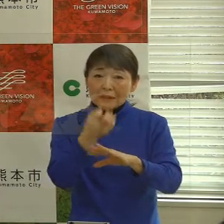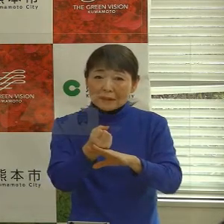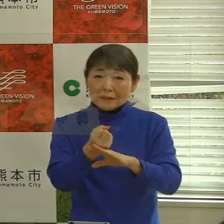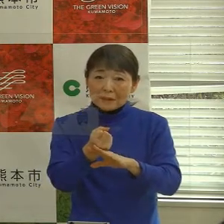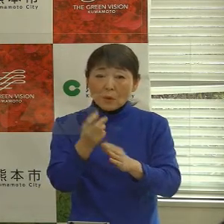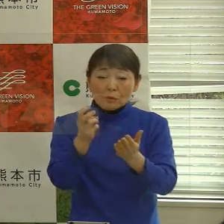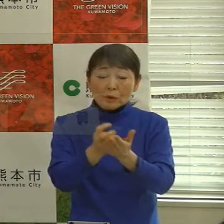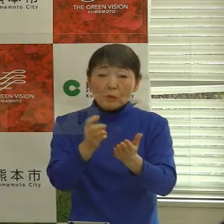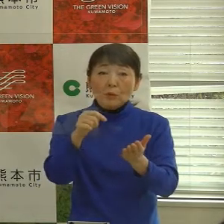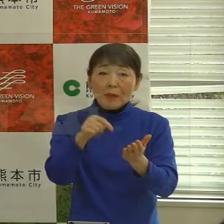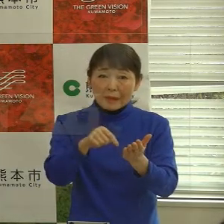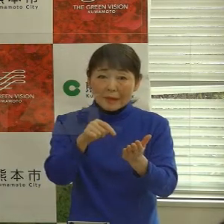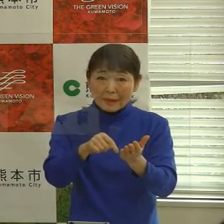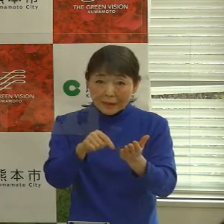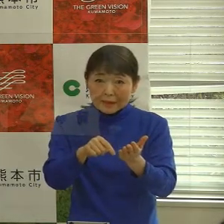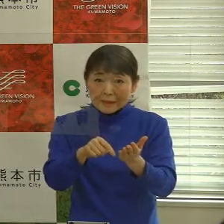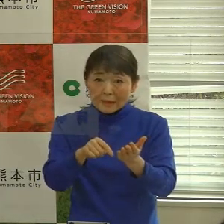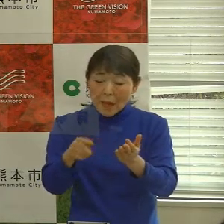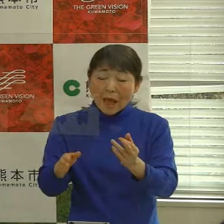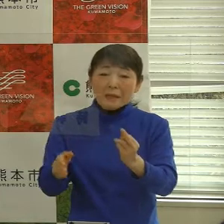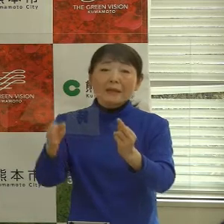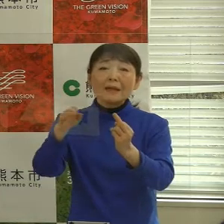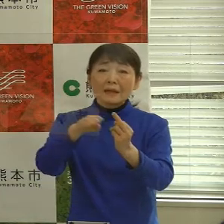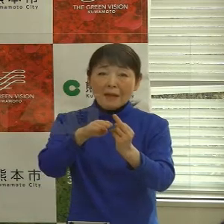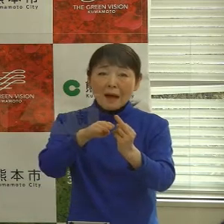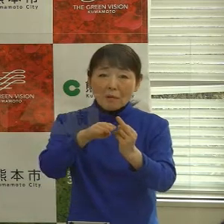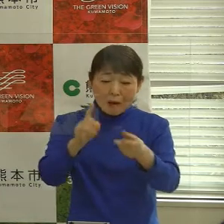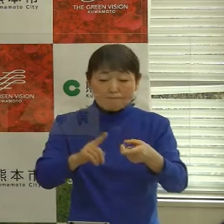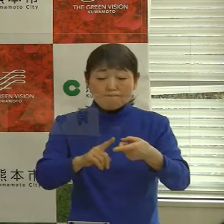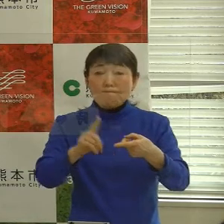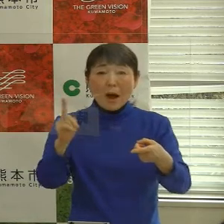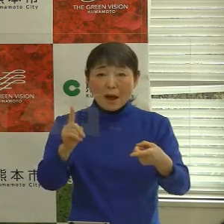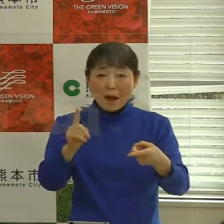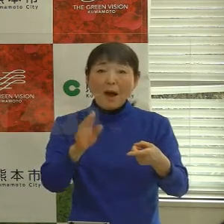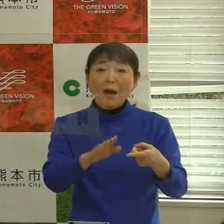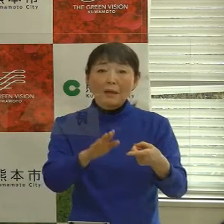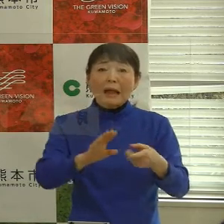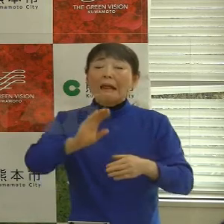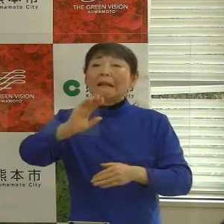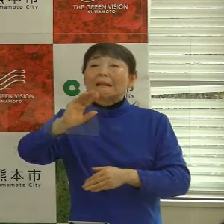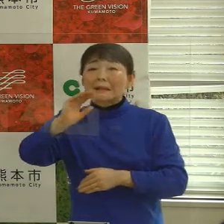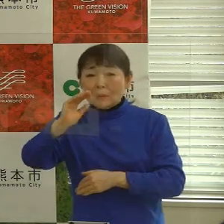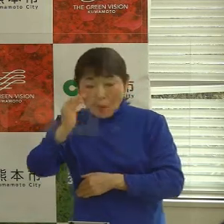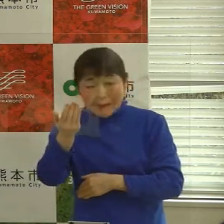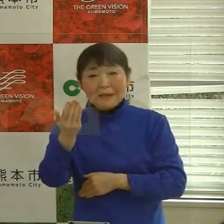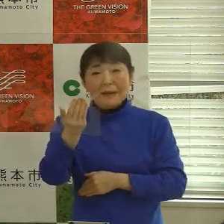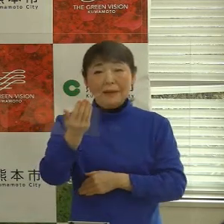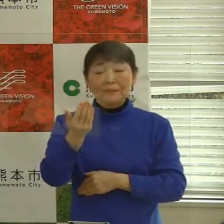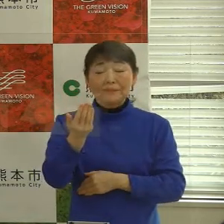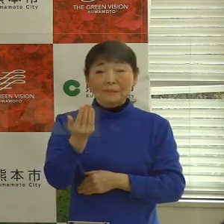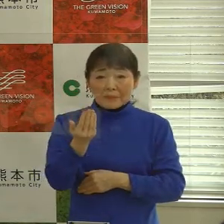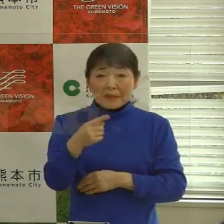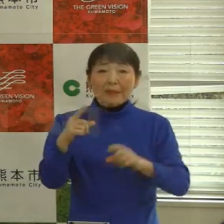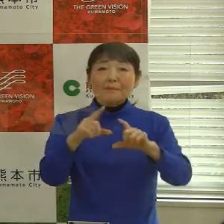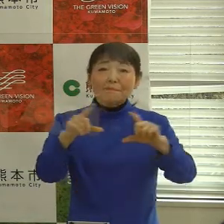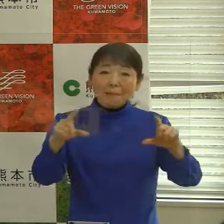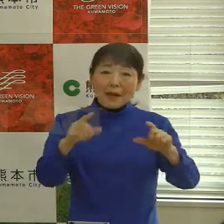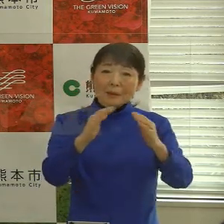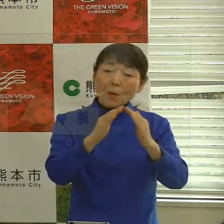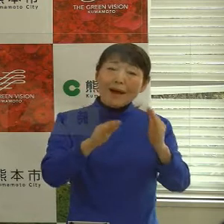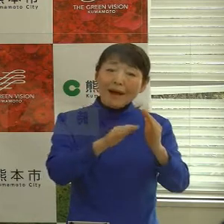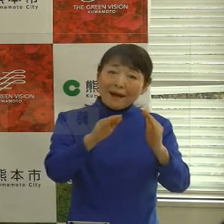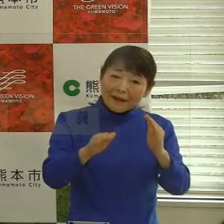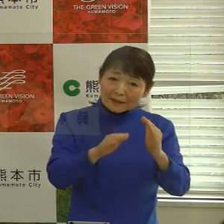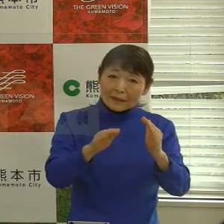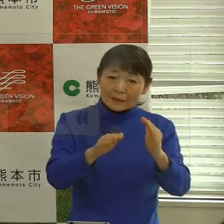ありますけれども、それにはこの土木センターは該当しないということであります。ただとはいえですね、やはり一般のご家庭でも